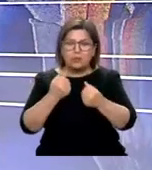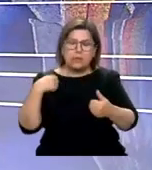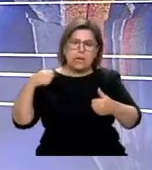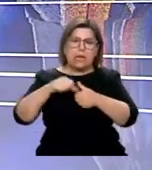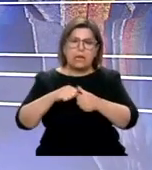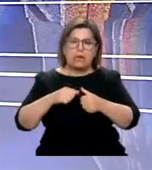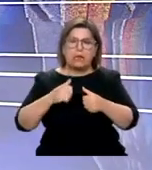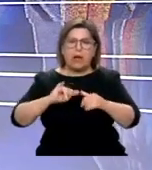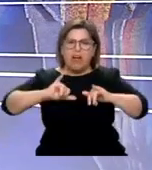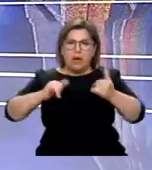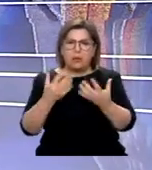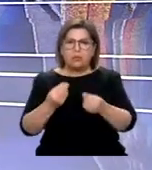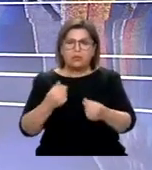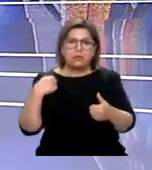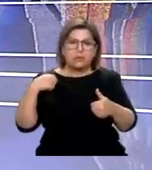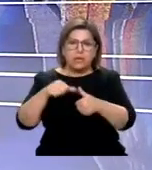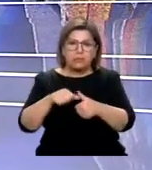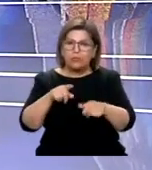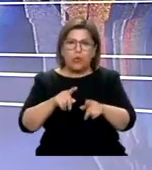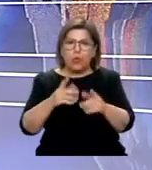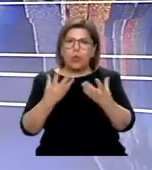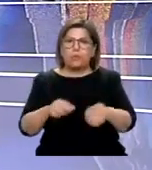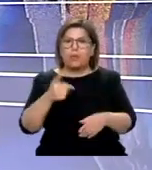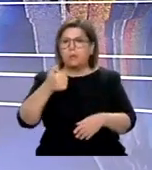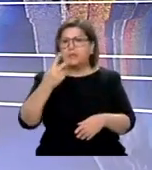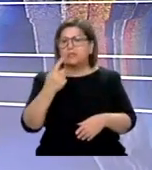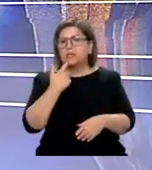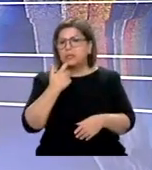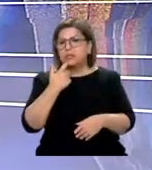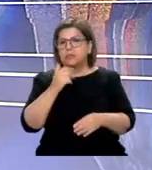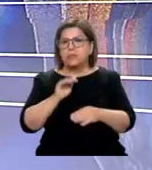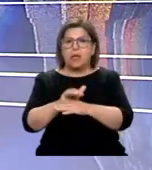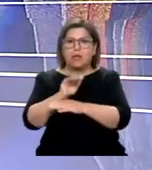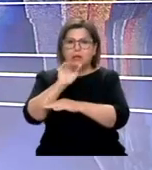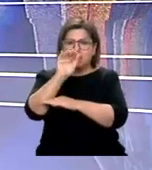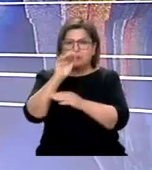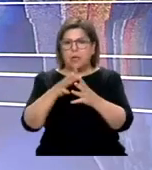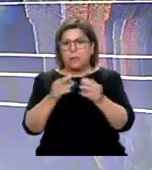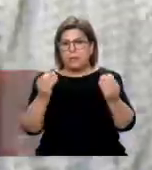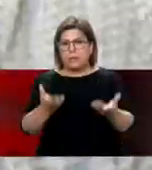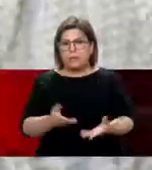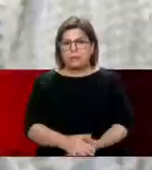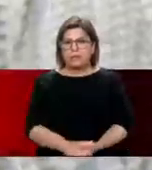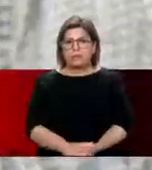fenalaştı. Bu kez olmadı. Metin Uca 62 yaşında hayata gözlerini yumdu.